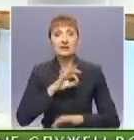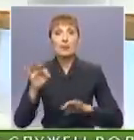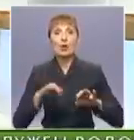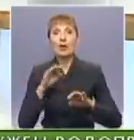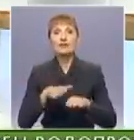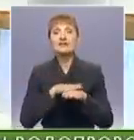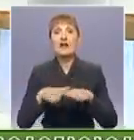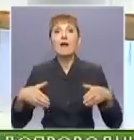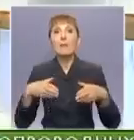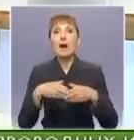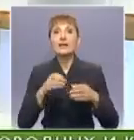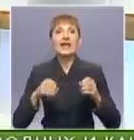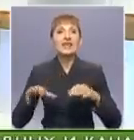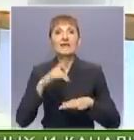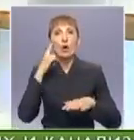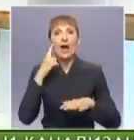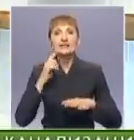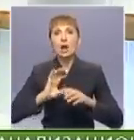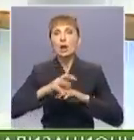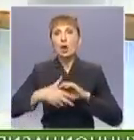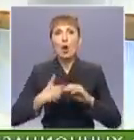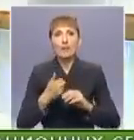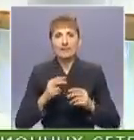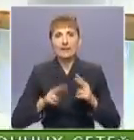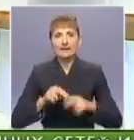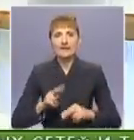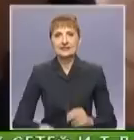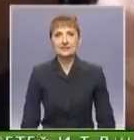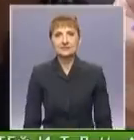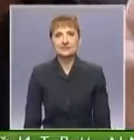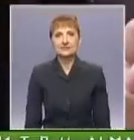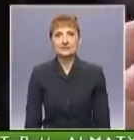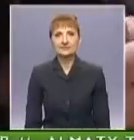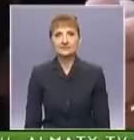проект реализовала компания «Евразия Глобал Инвестмент».